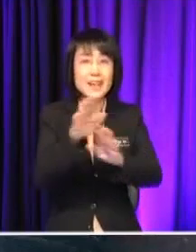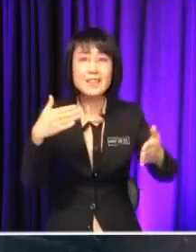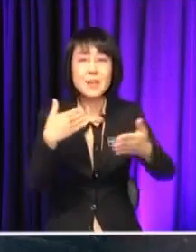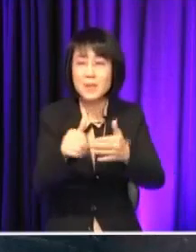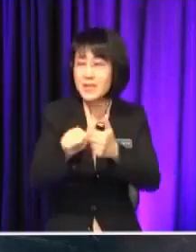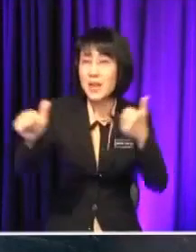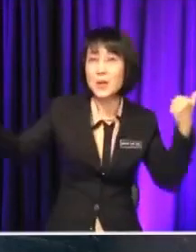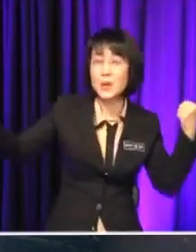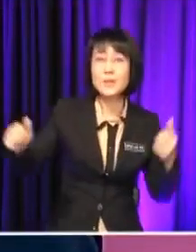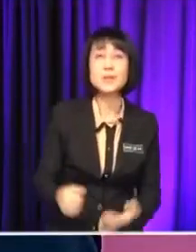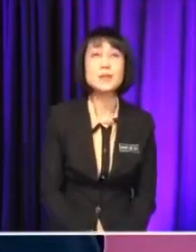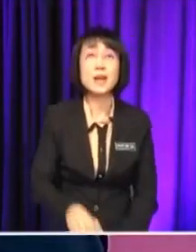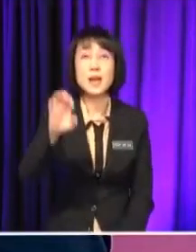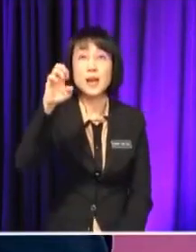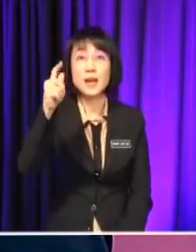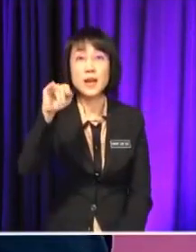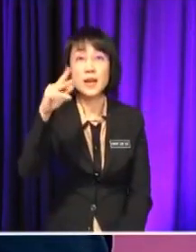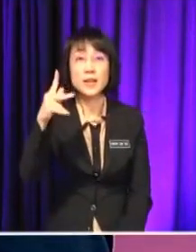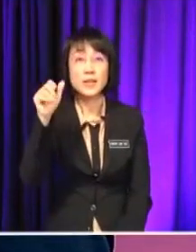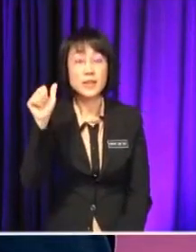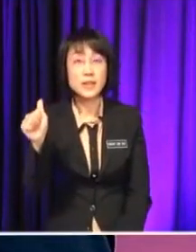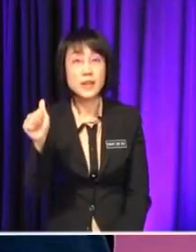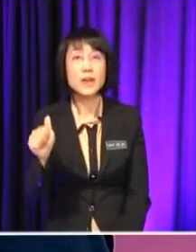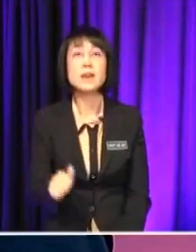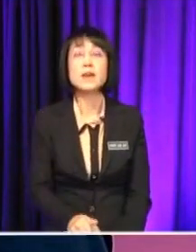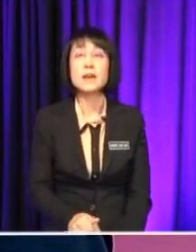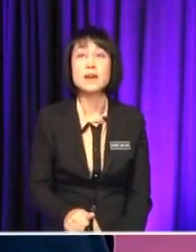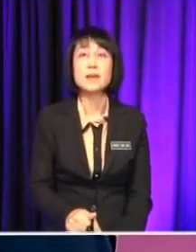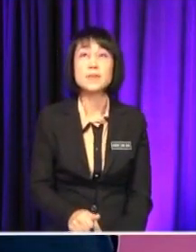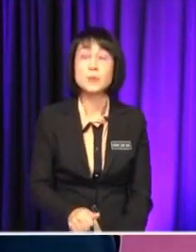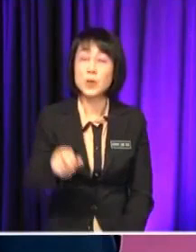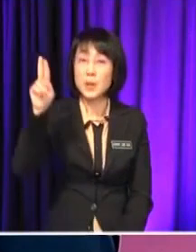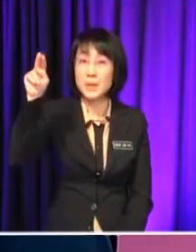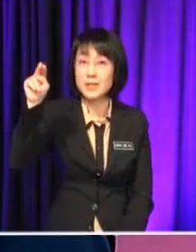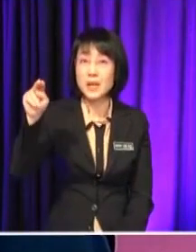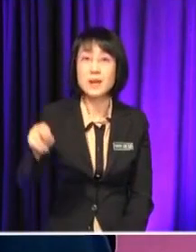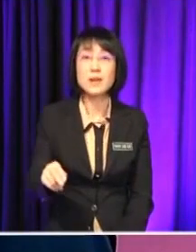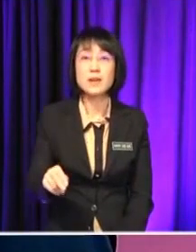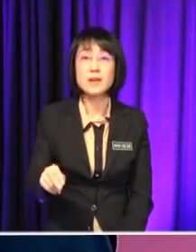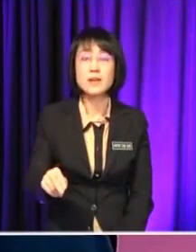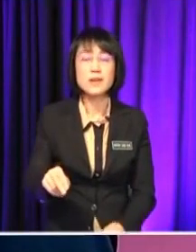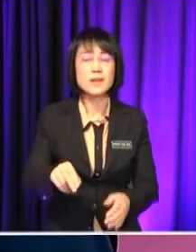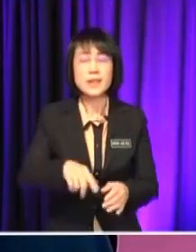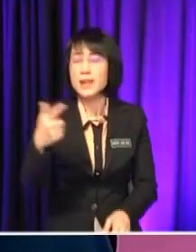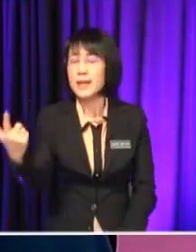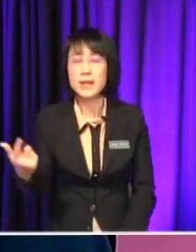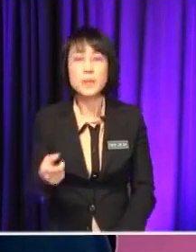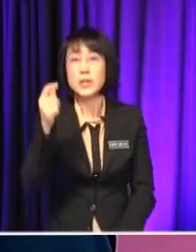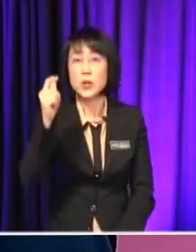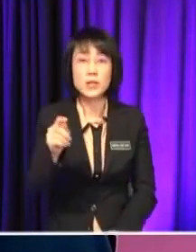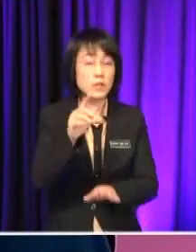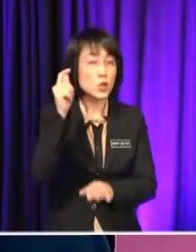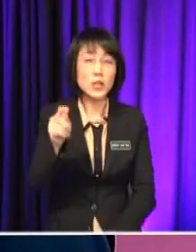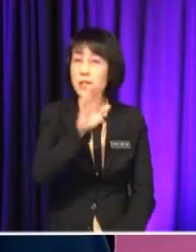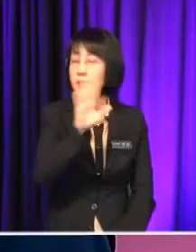etikanya perlu pasang eh selain daripada beli tidur Nah itu etika untuk pemasangan susun atau